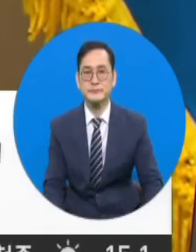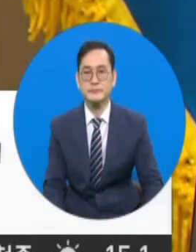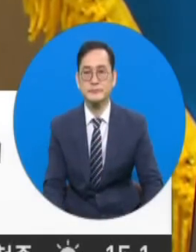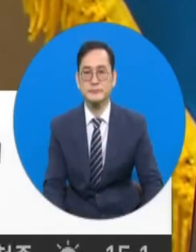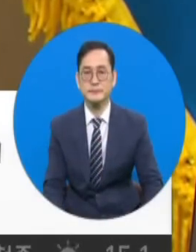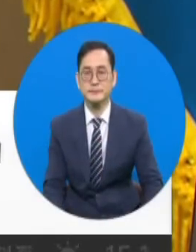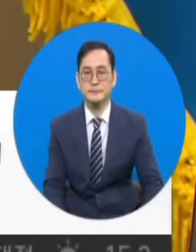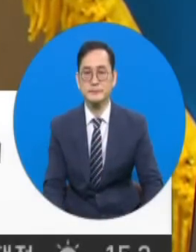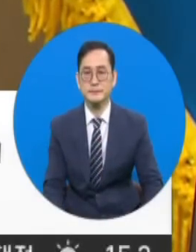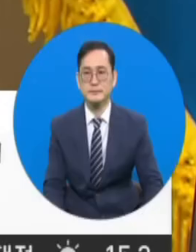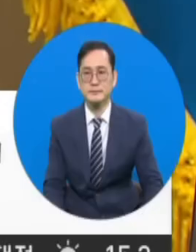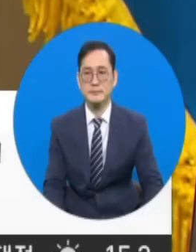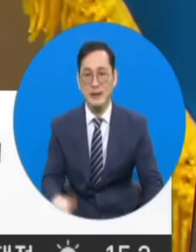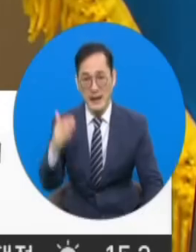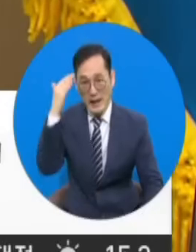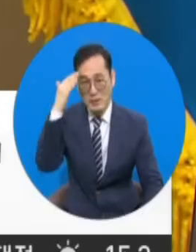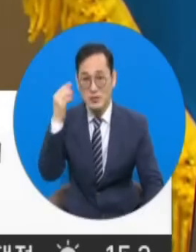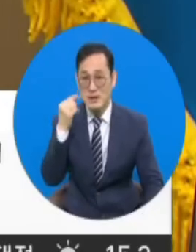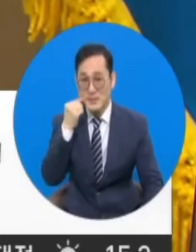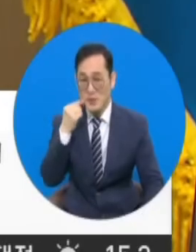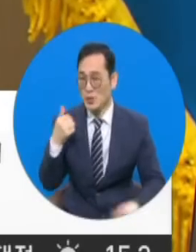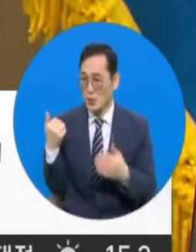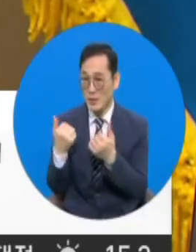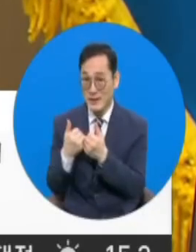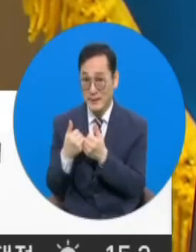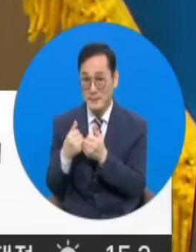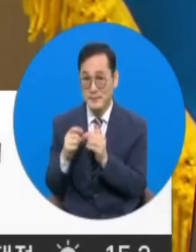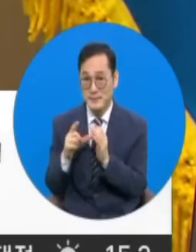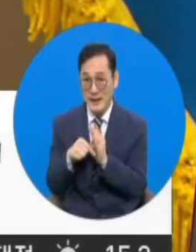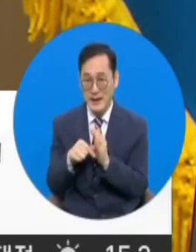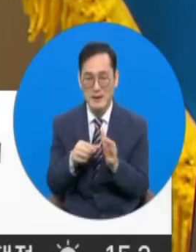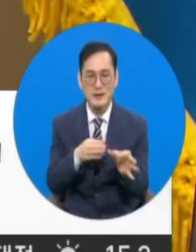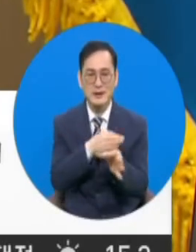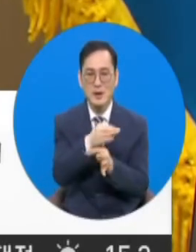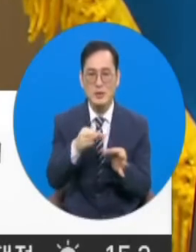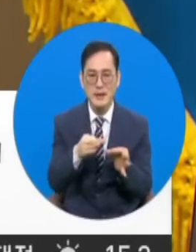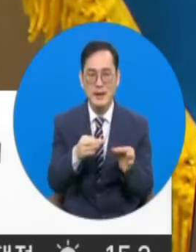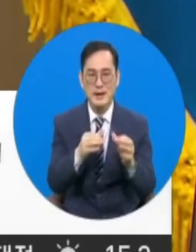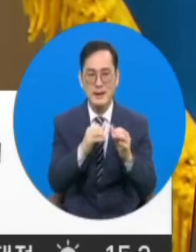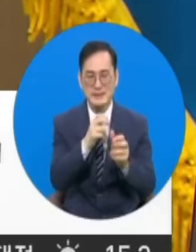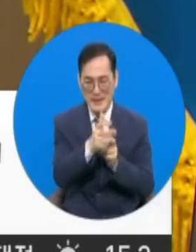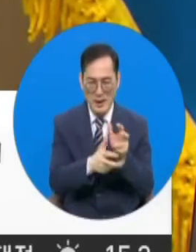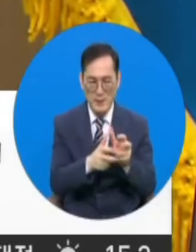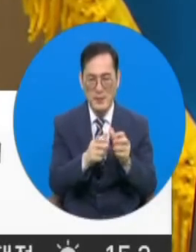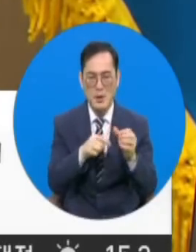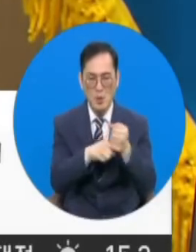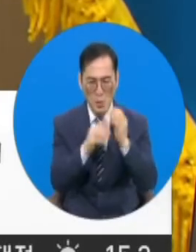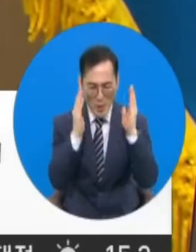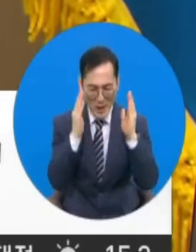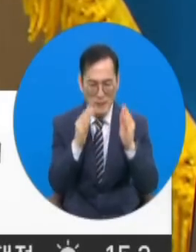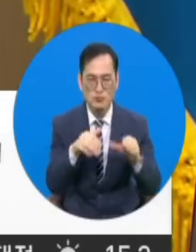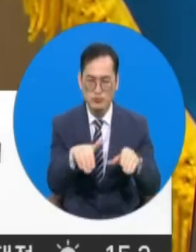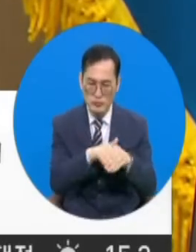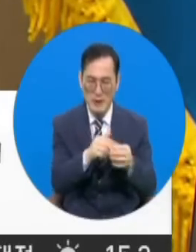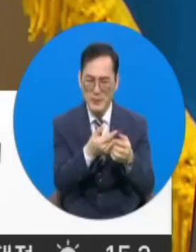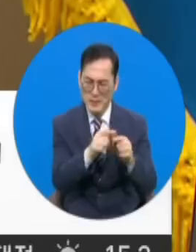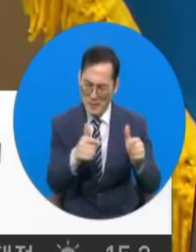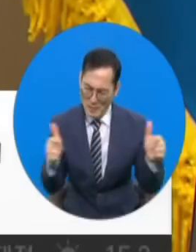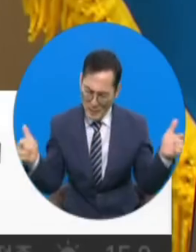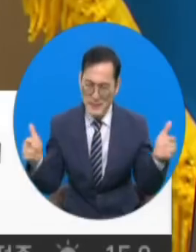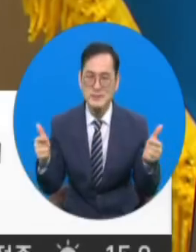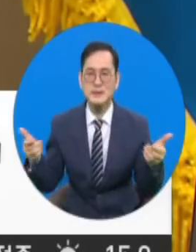정상회담에서는 경제 산업 과학 문화 인적교류 등